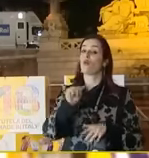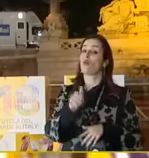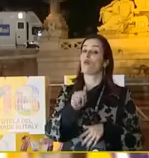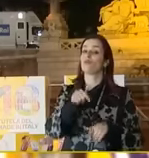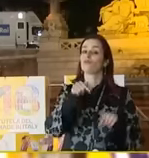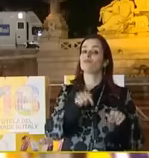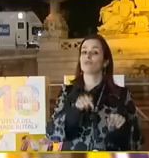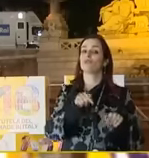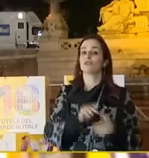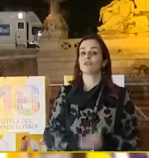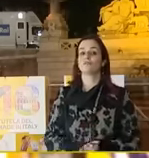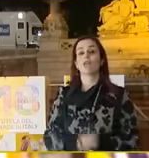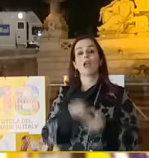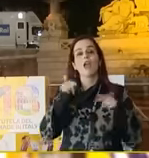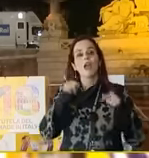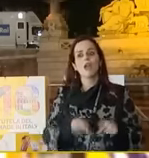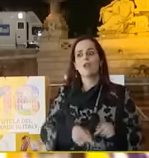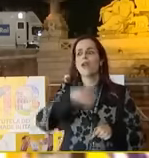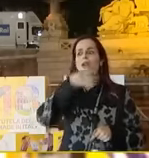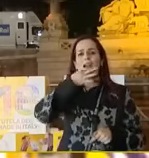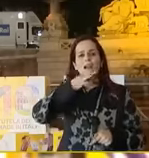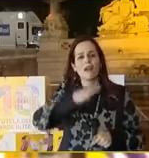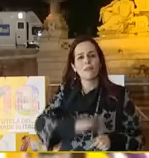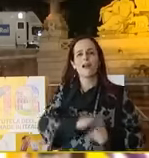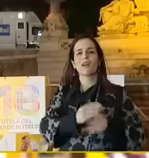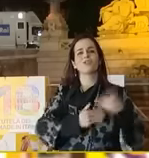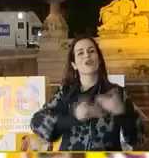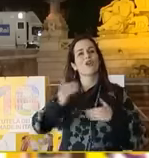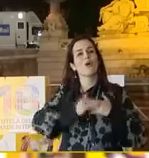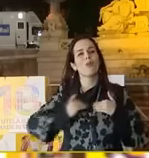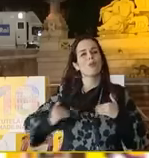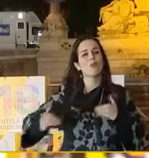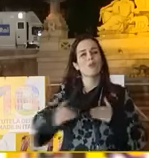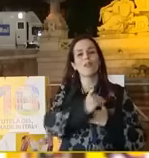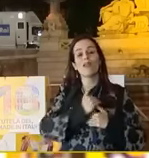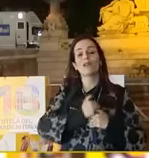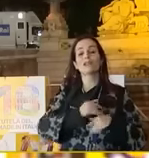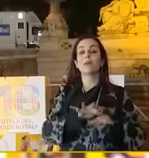E riuscì a completare la prima macchina da scrivere